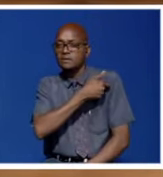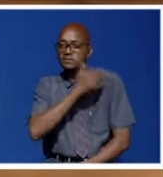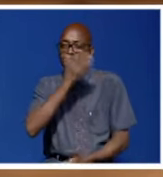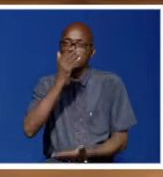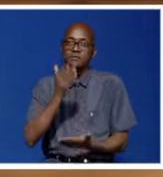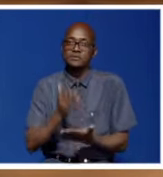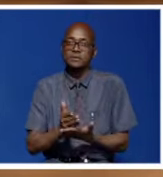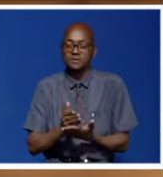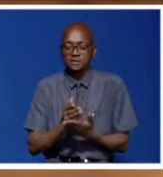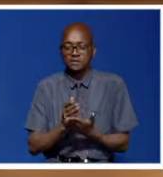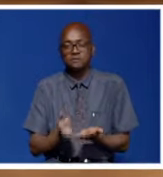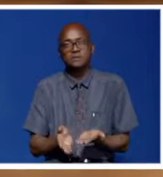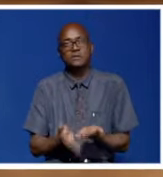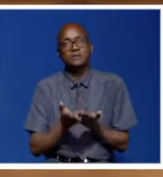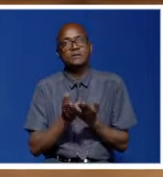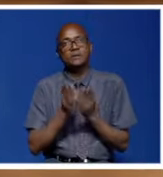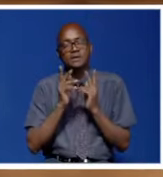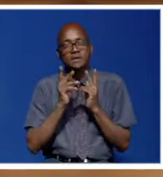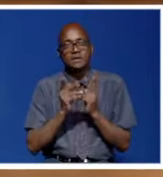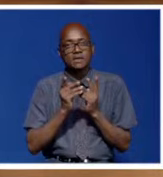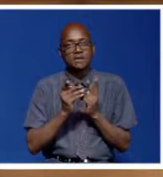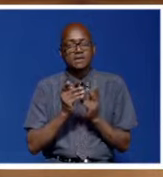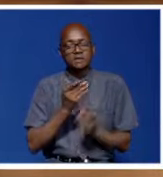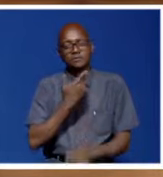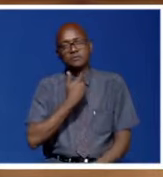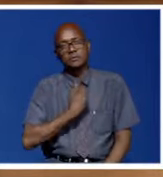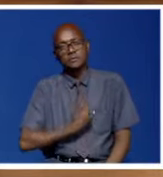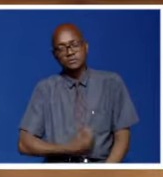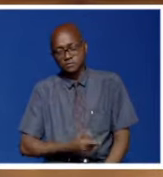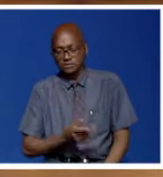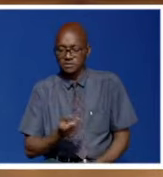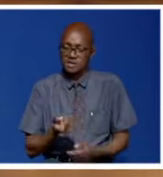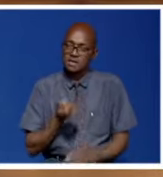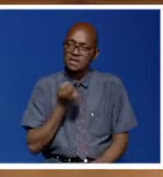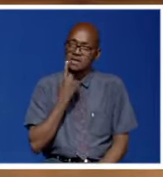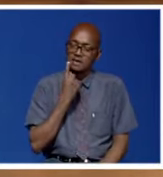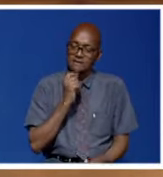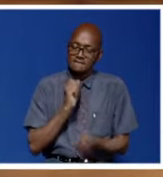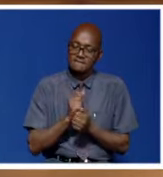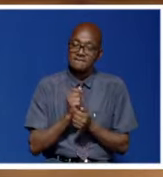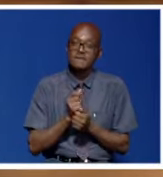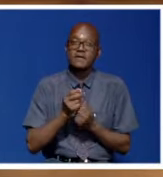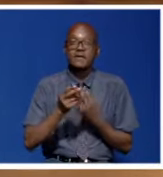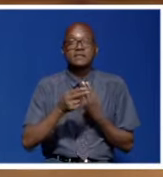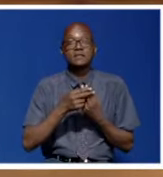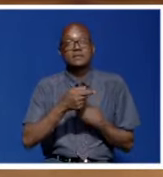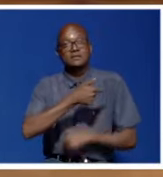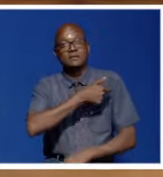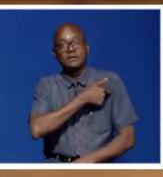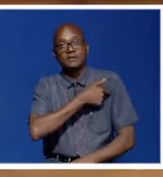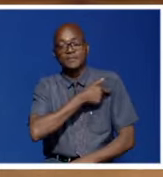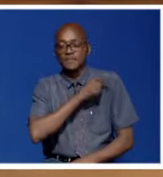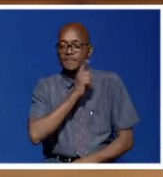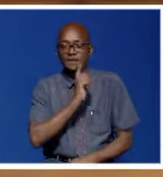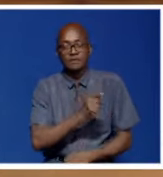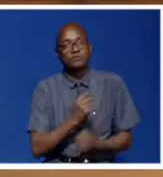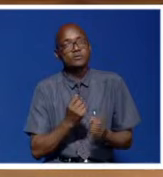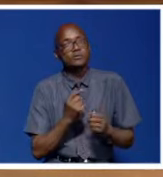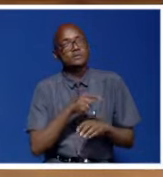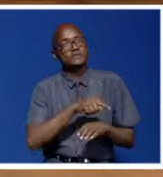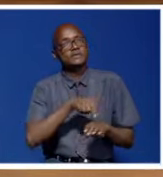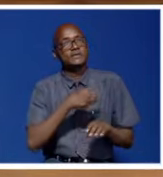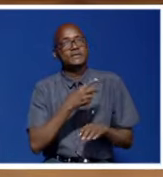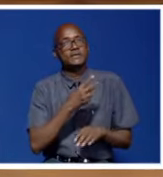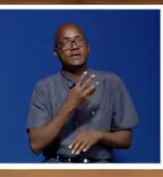kusaidiwa kama ni upasuaji, kama ni dawa, kama ni vifaa tiba. Ofisi ya ustawi wa jamii huwa iko hapo masaa 24 kwa ajili